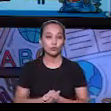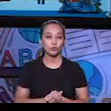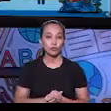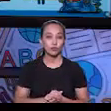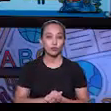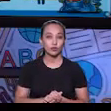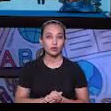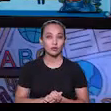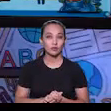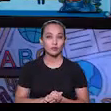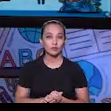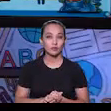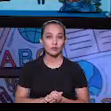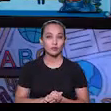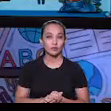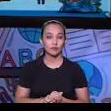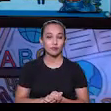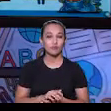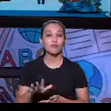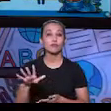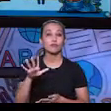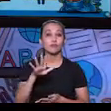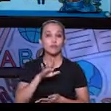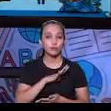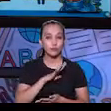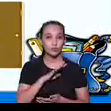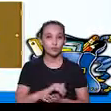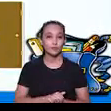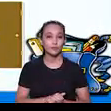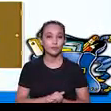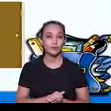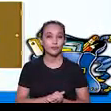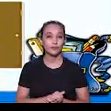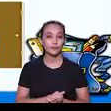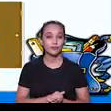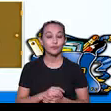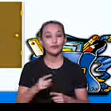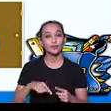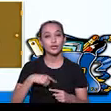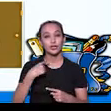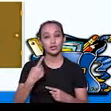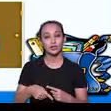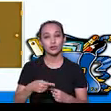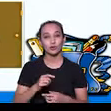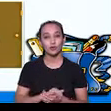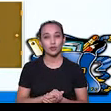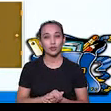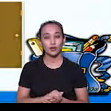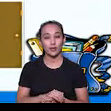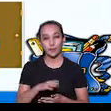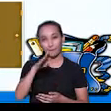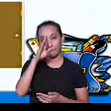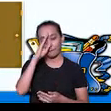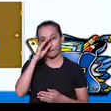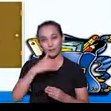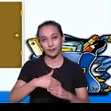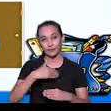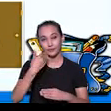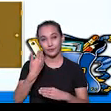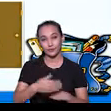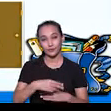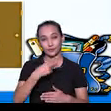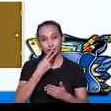Анора досканы артбольда. И следующее. Мальчик